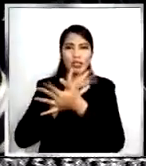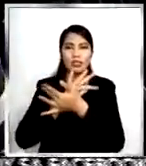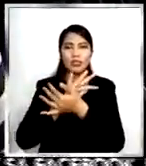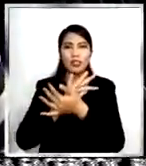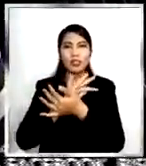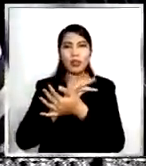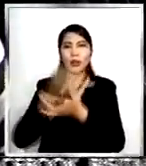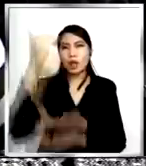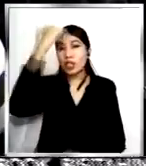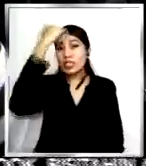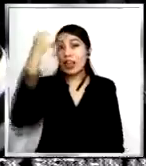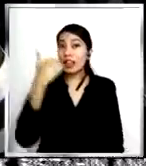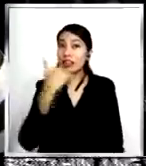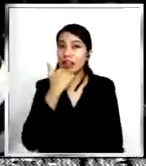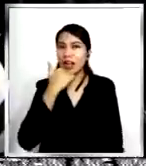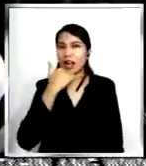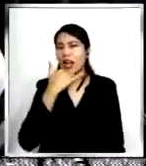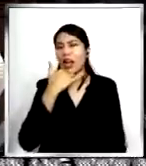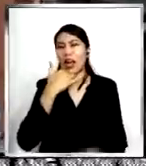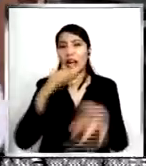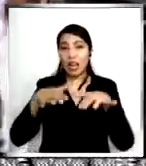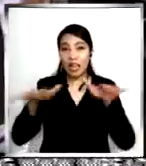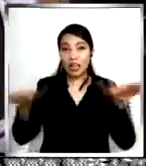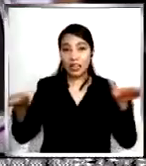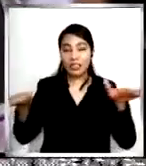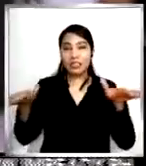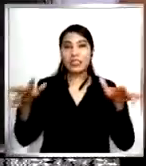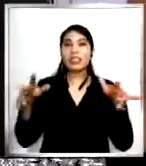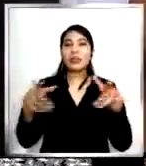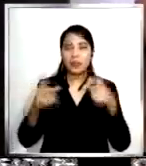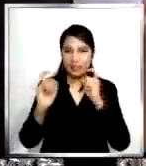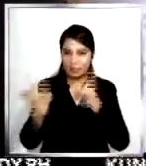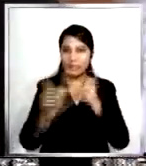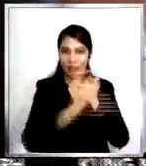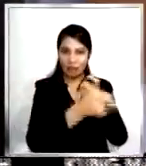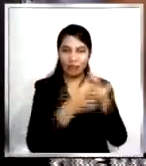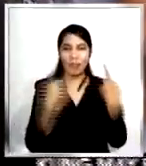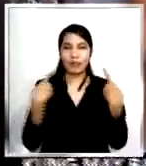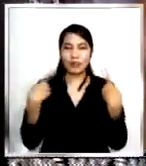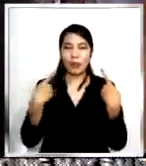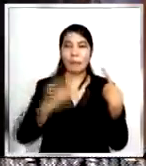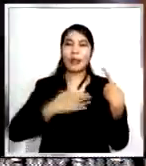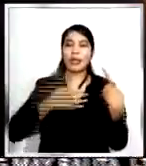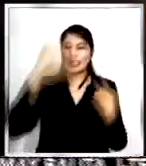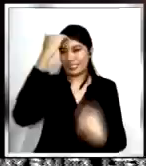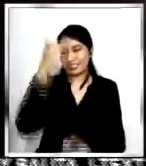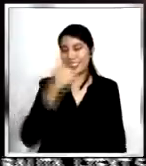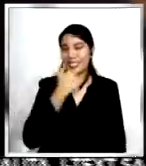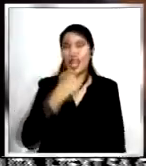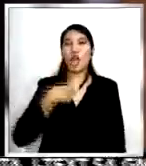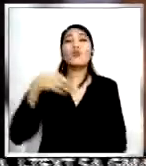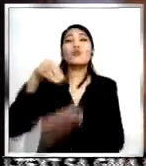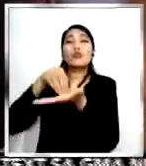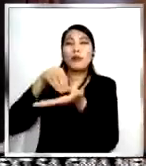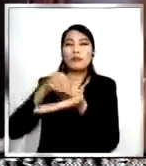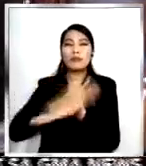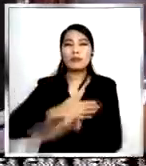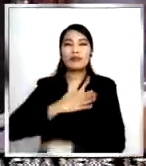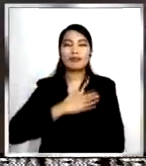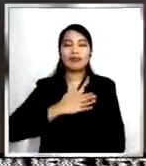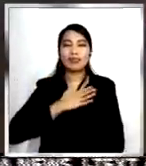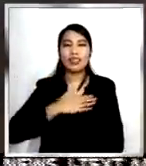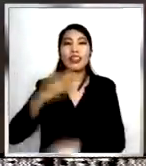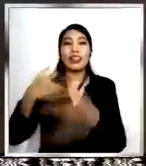pwede mo naman silang bigyan kahit pa konti-konti. Sa mga inaanak ko, utang muna. Next year na lang pag okay na wala ng